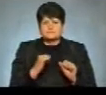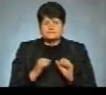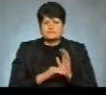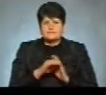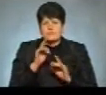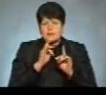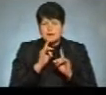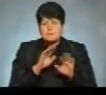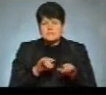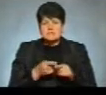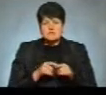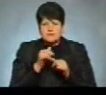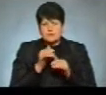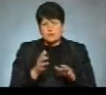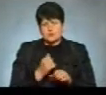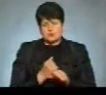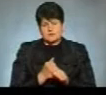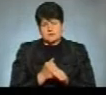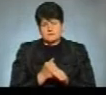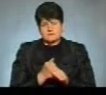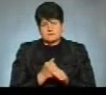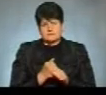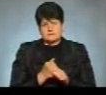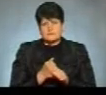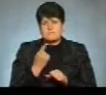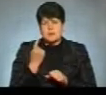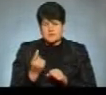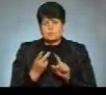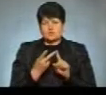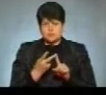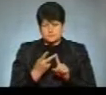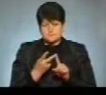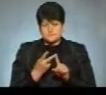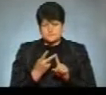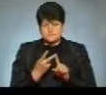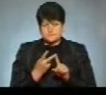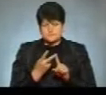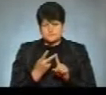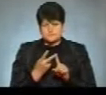після цього не могла цього зробити. Ну, це по-перше. По-друге,